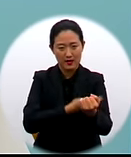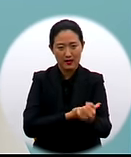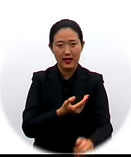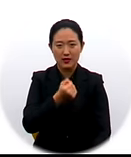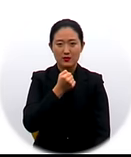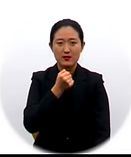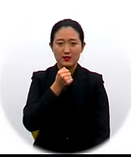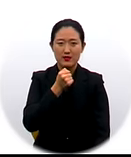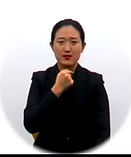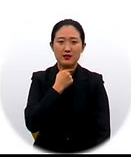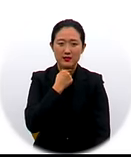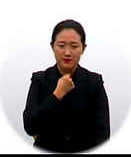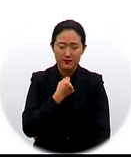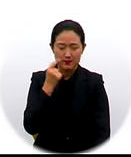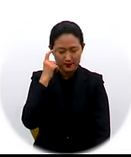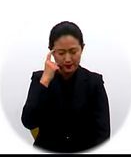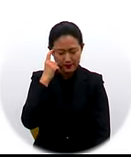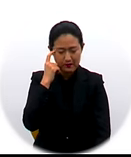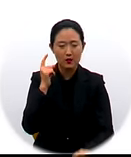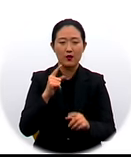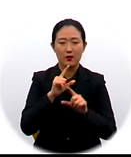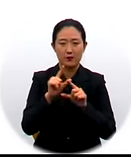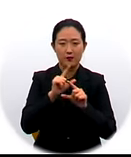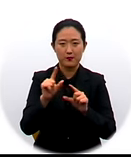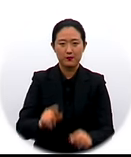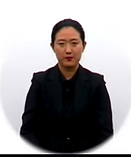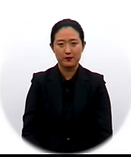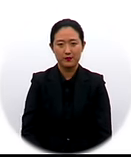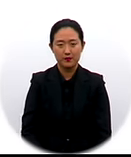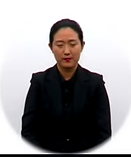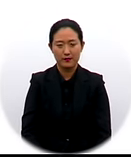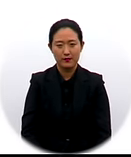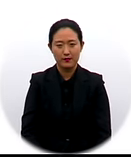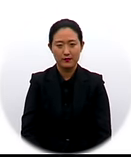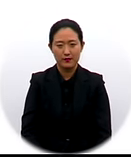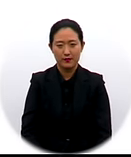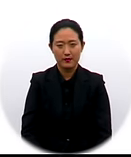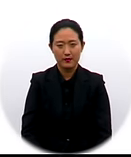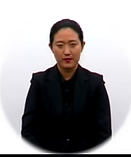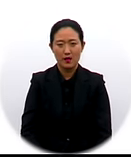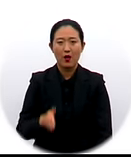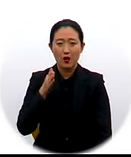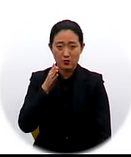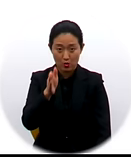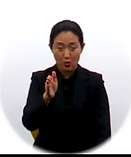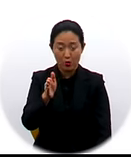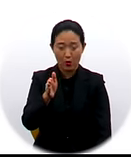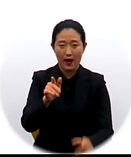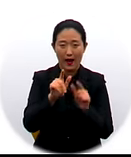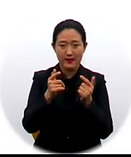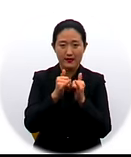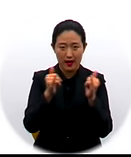어떤 핵심 역량을 쌓아가고 싶지를 기준으로 전공을 선택하는 것이 중요해요. 비전공자들을 모아서 개발자